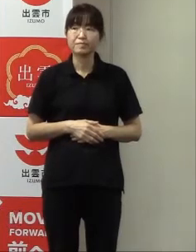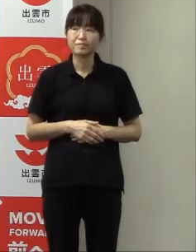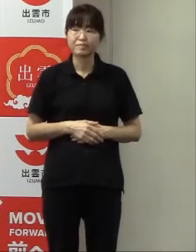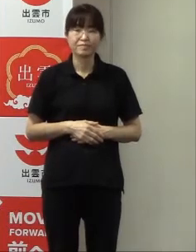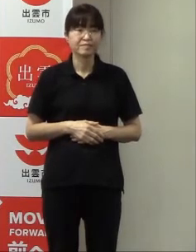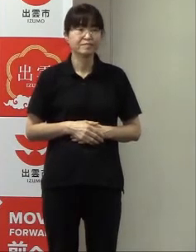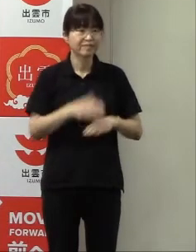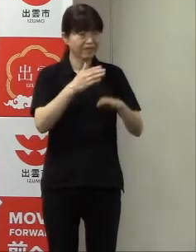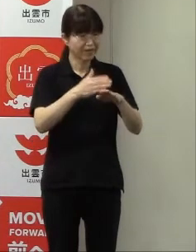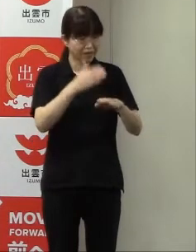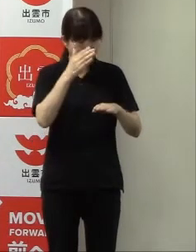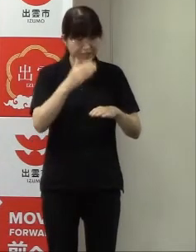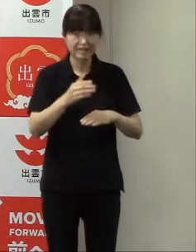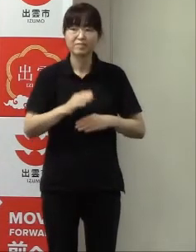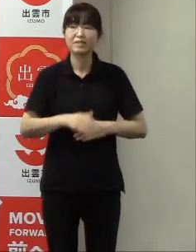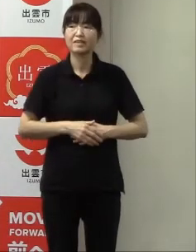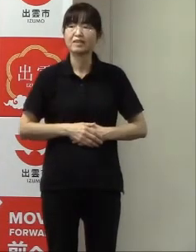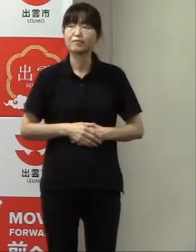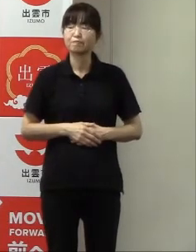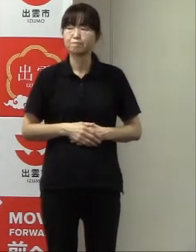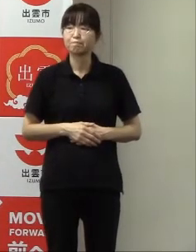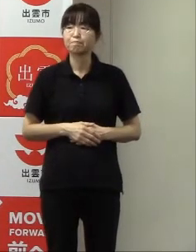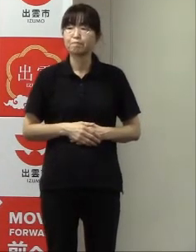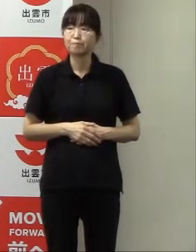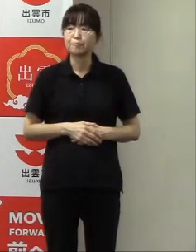ありがとうございました。